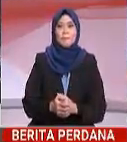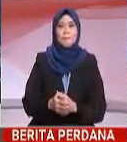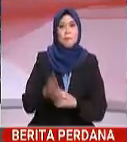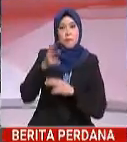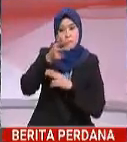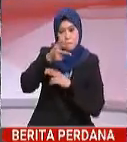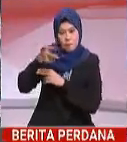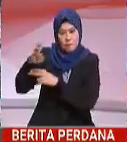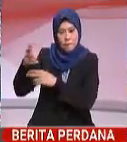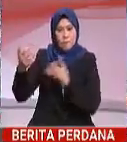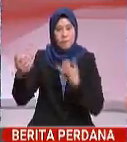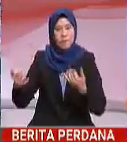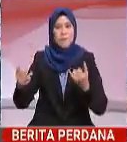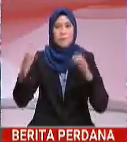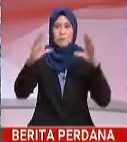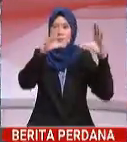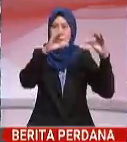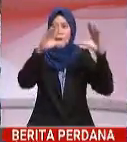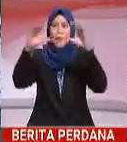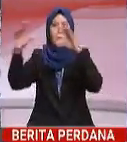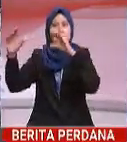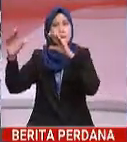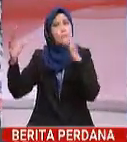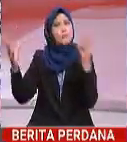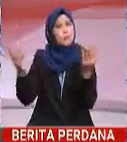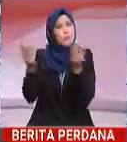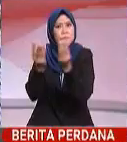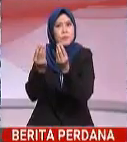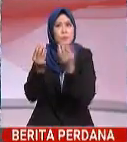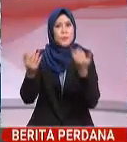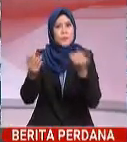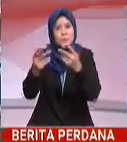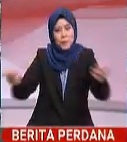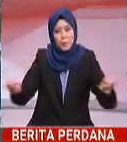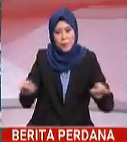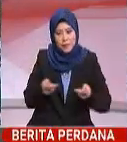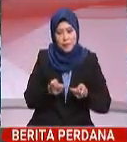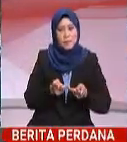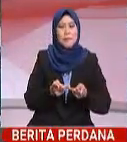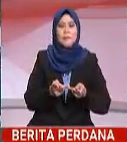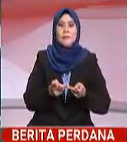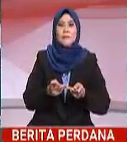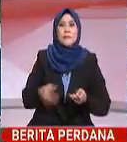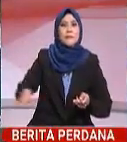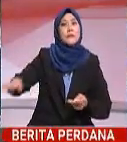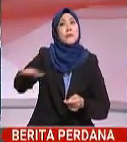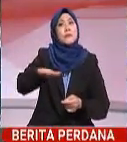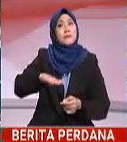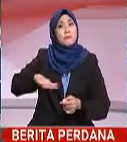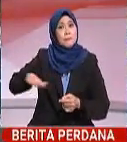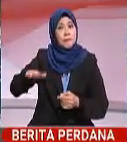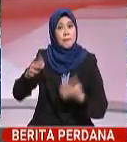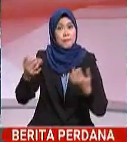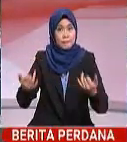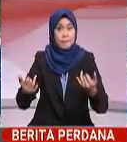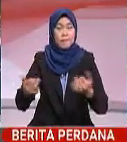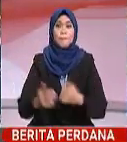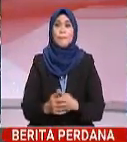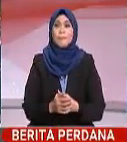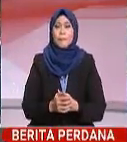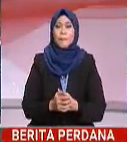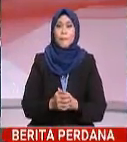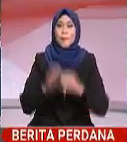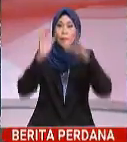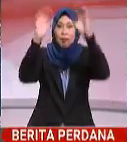menunjukkan keadaan kelompok awan aktif yang kurang melitupi kawasan-kawasan di sekitar rantau negara untuk hari ini.